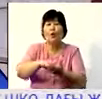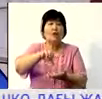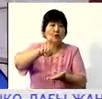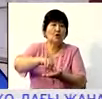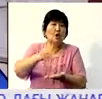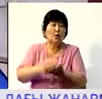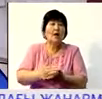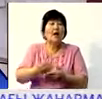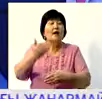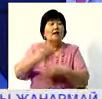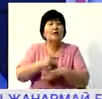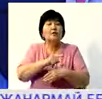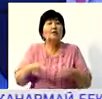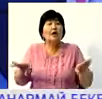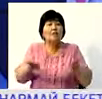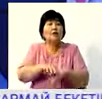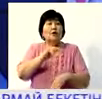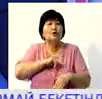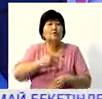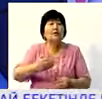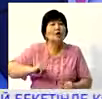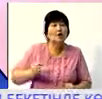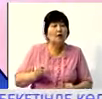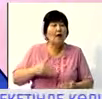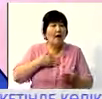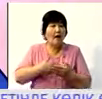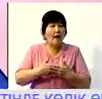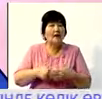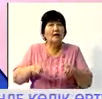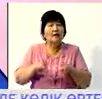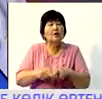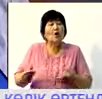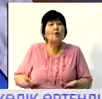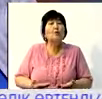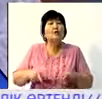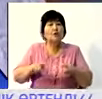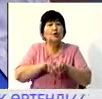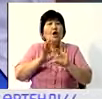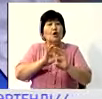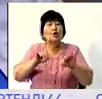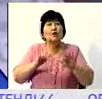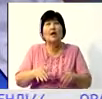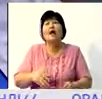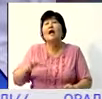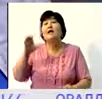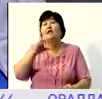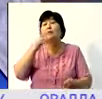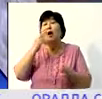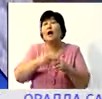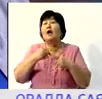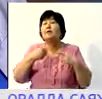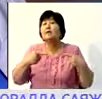болды. Кеш барысында бірге жұмыс істеген сыр бөліскен жолдастары қайраткермен кешкен ғұмырына шолу жасады. Сейілбек ағаның елді басқару